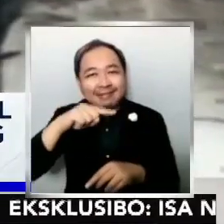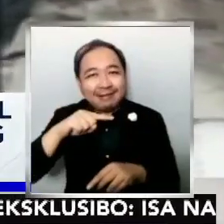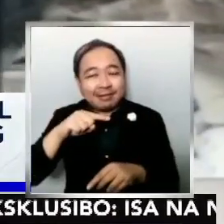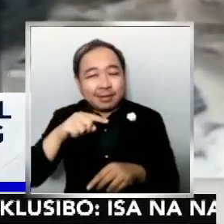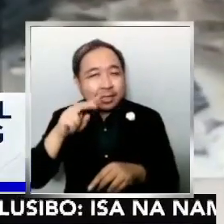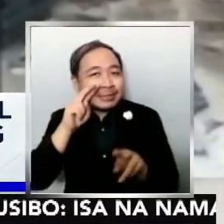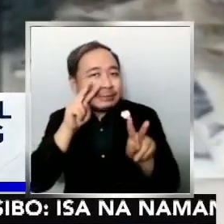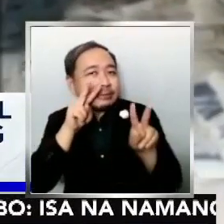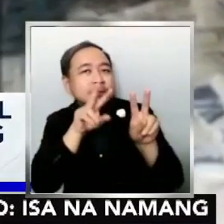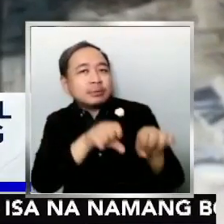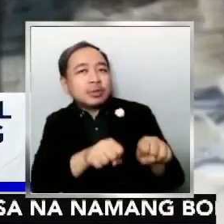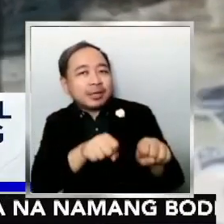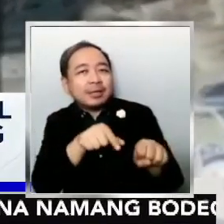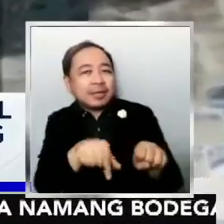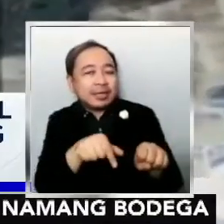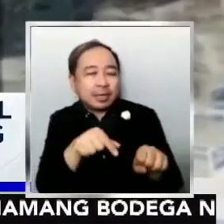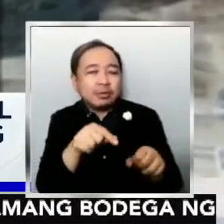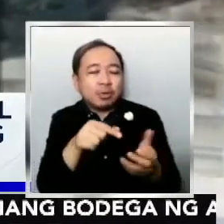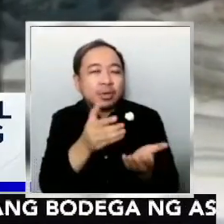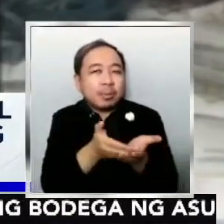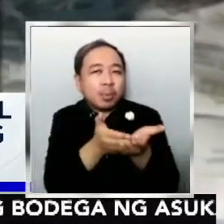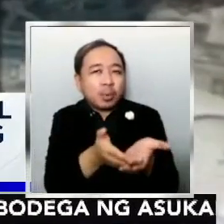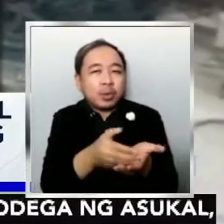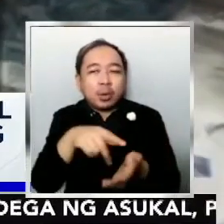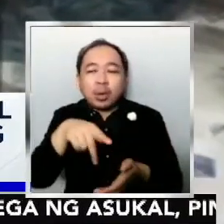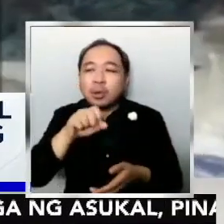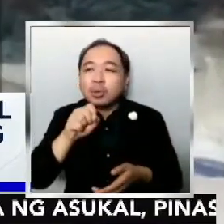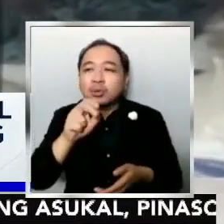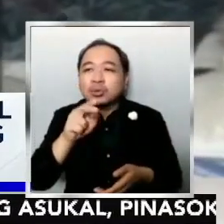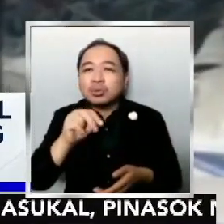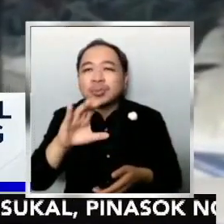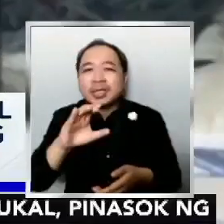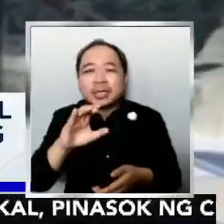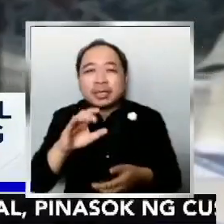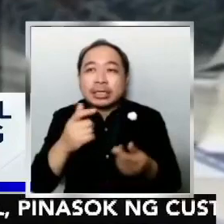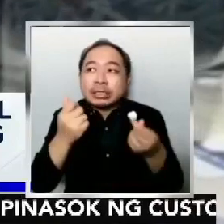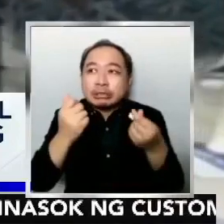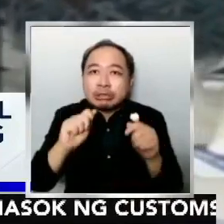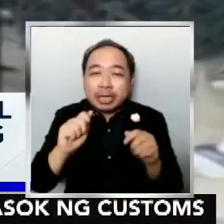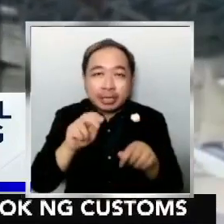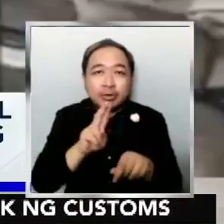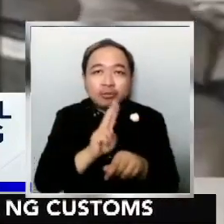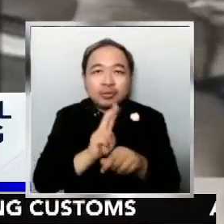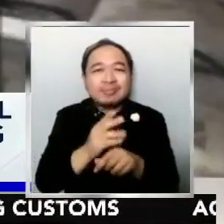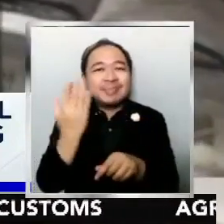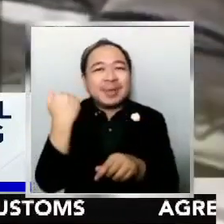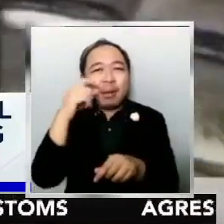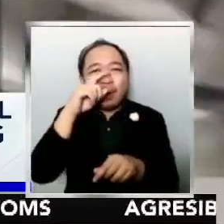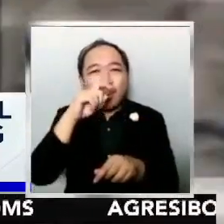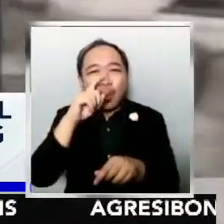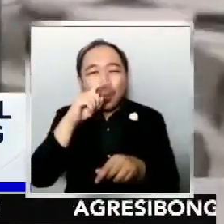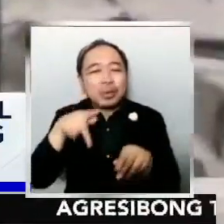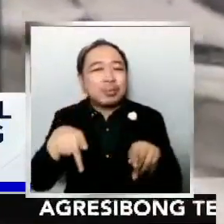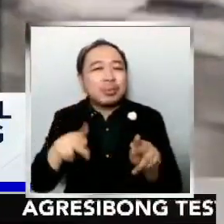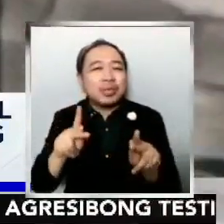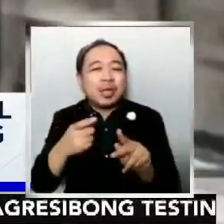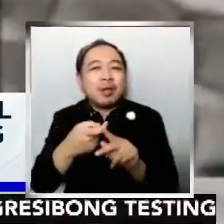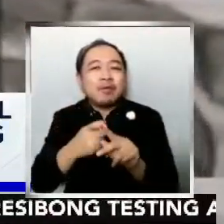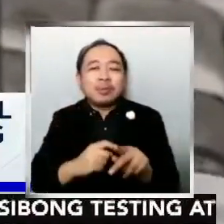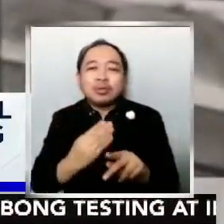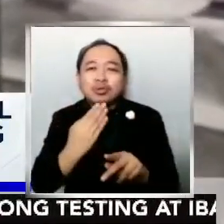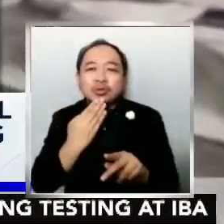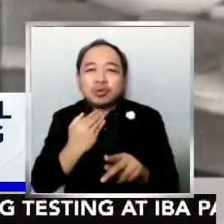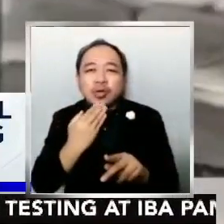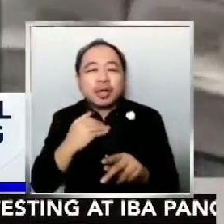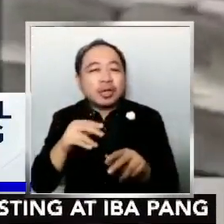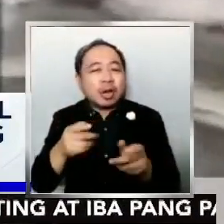linggo. Tinangkaw mo na itong ipuslit sa Port of Subic gamit ang recycled permit mula sa Sugar Regulatory Administration. Base sa